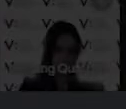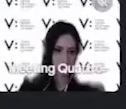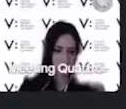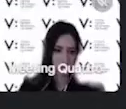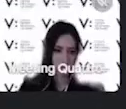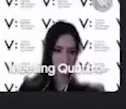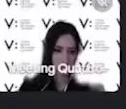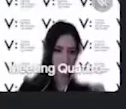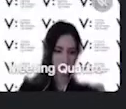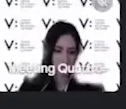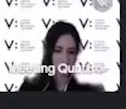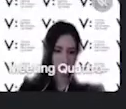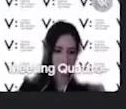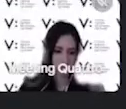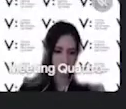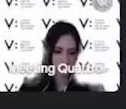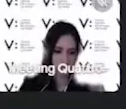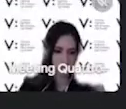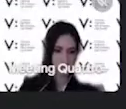se...